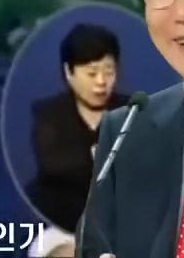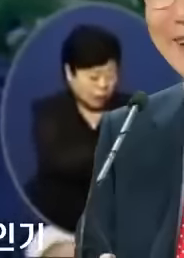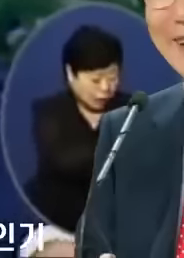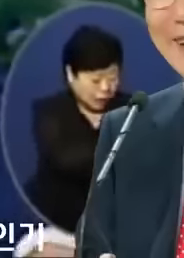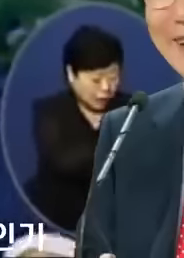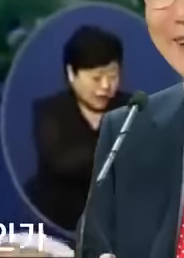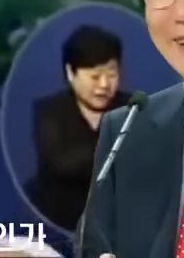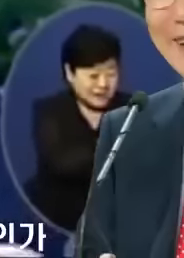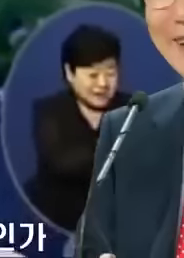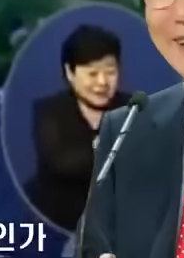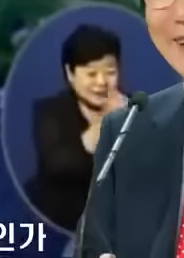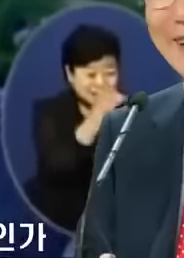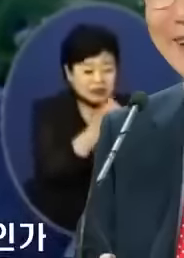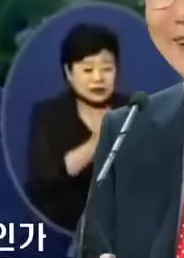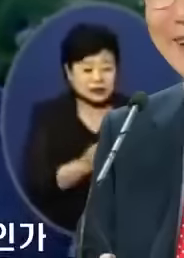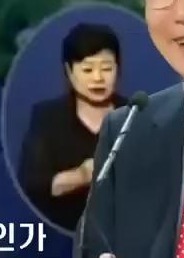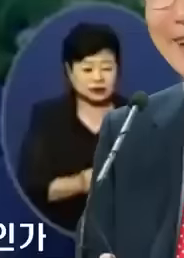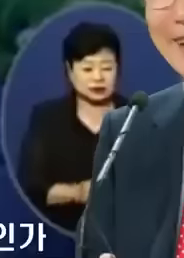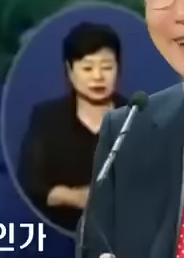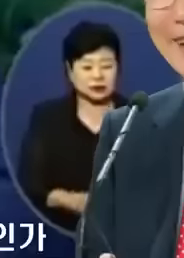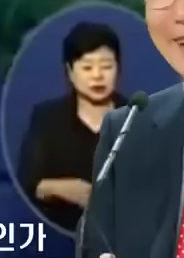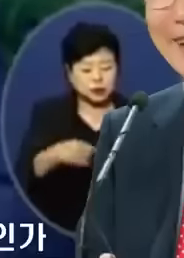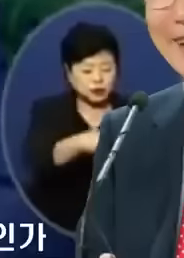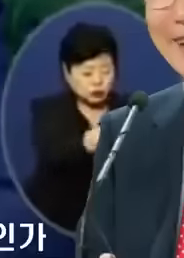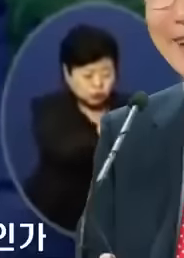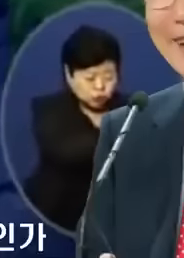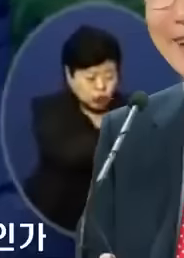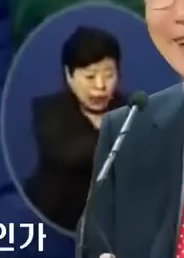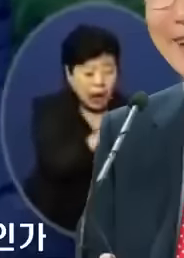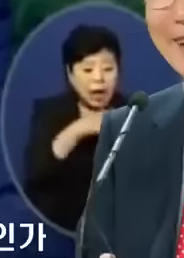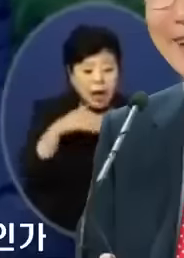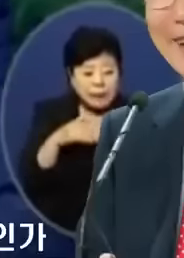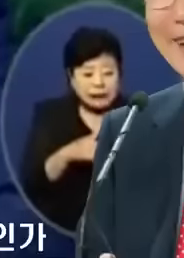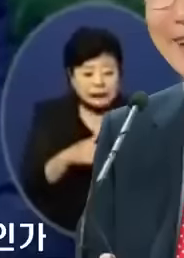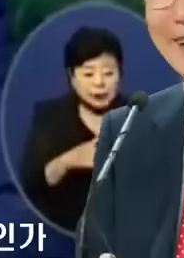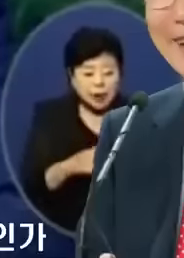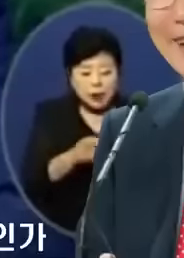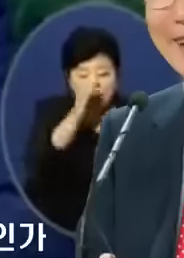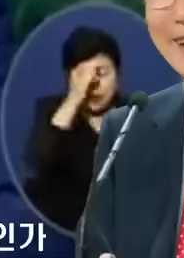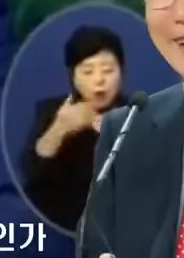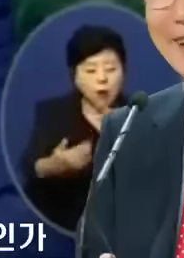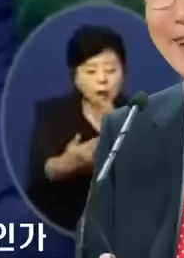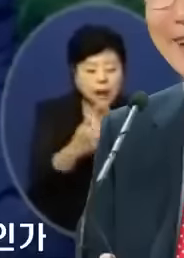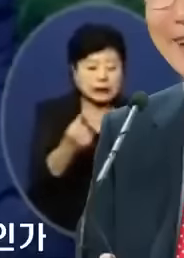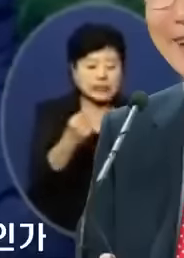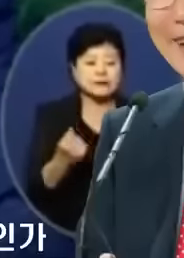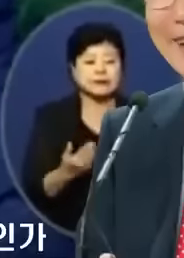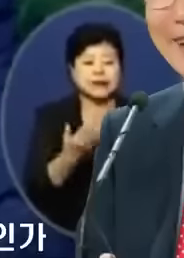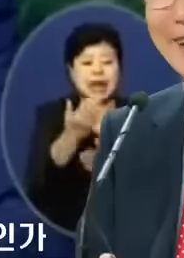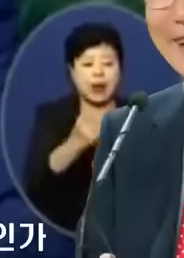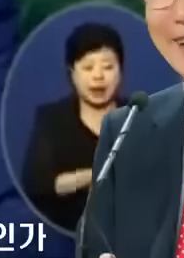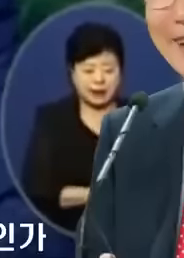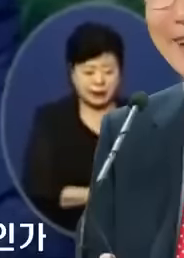있지 않습니까? 우두를 맞기 시작하자마자 면역이 되어서